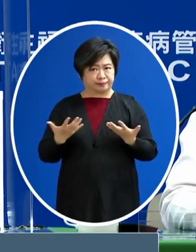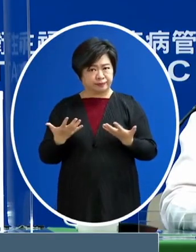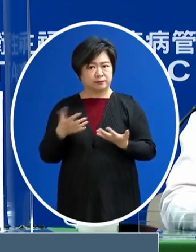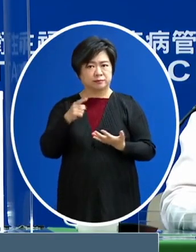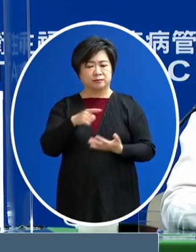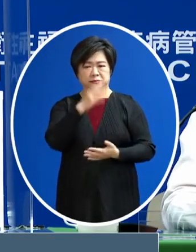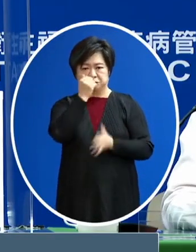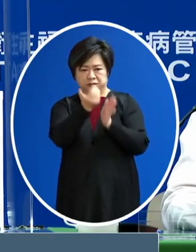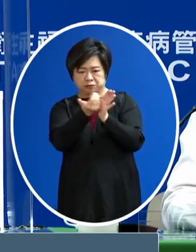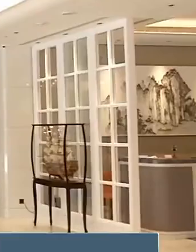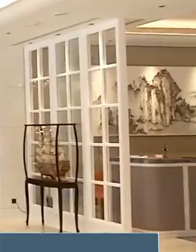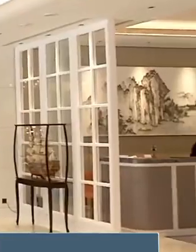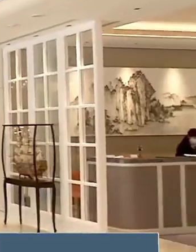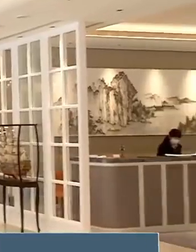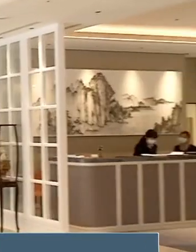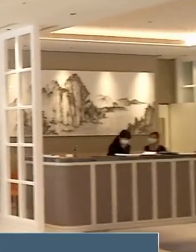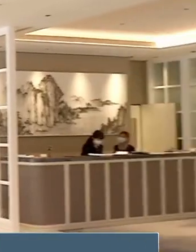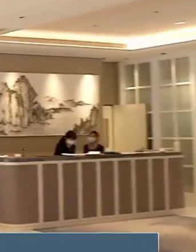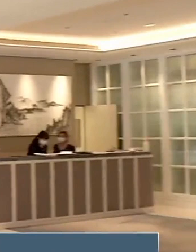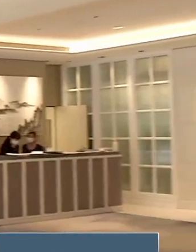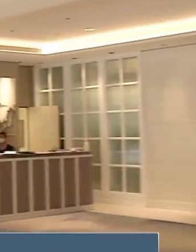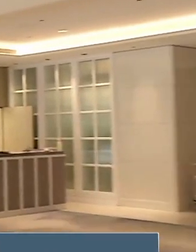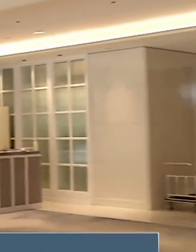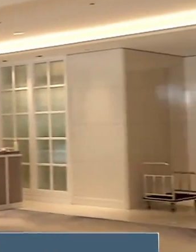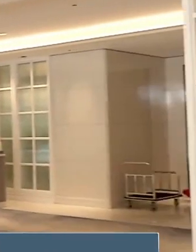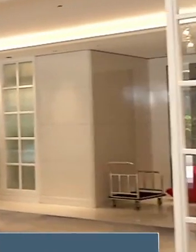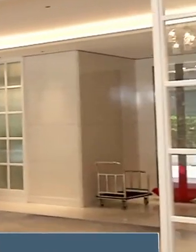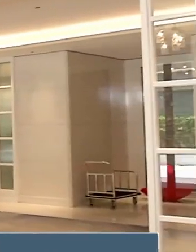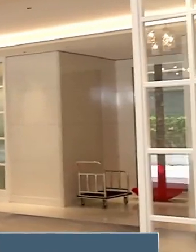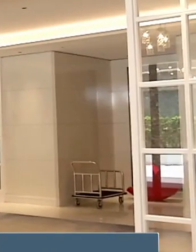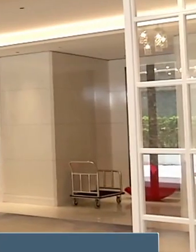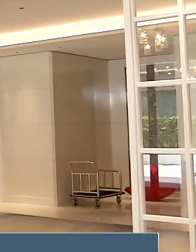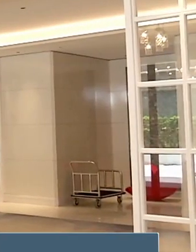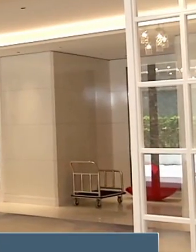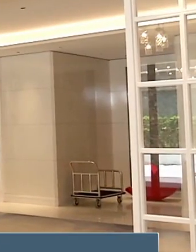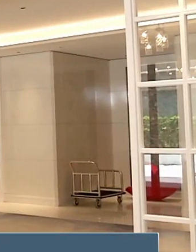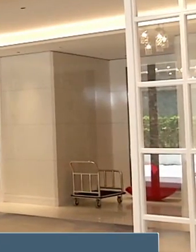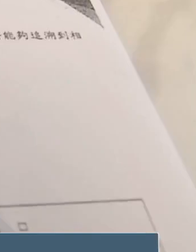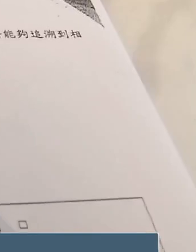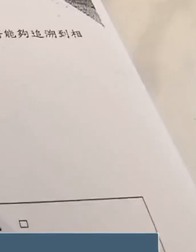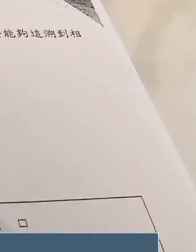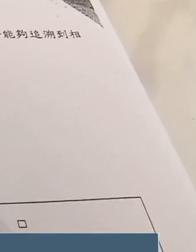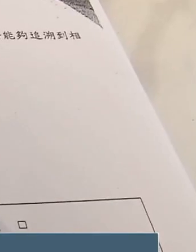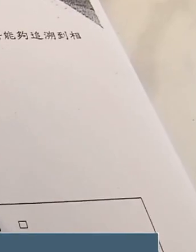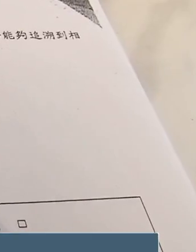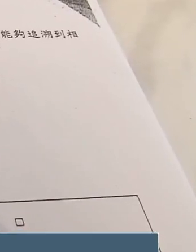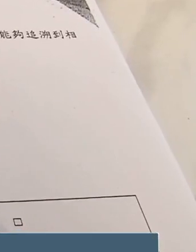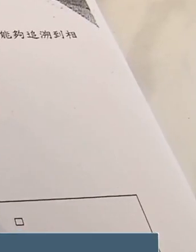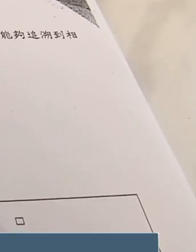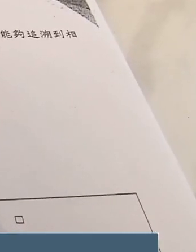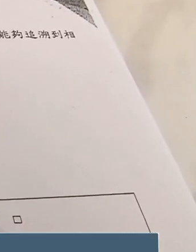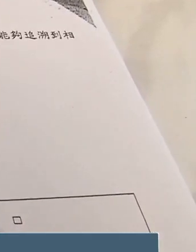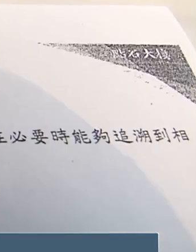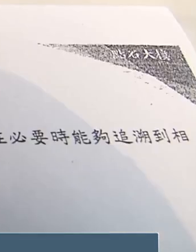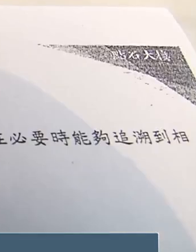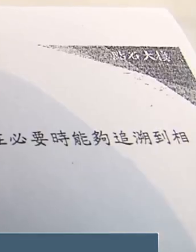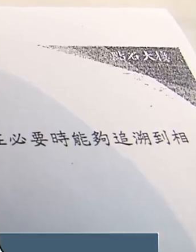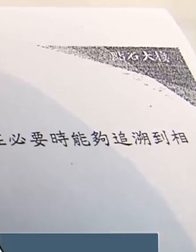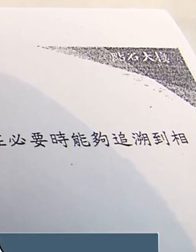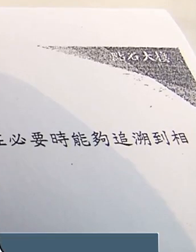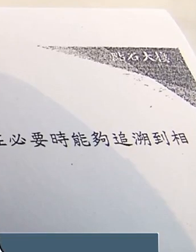预防性的清空，先清空到集中检疫所来，那要召回1月19号以